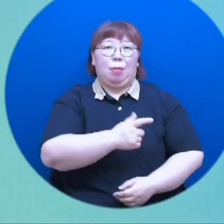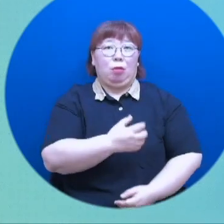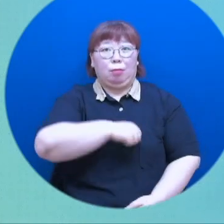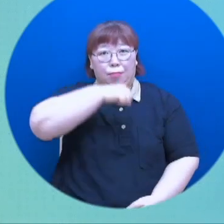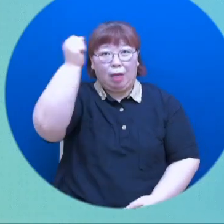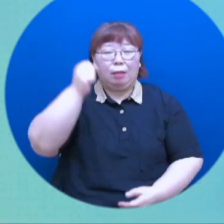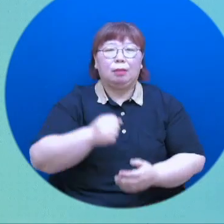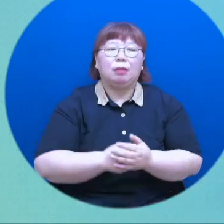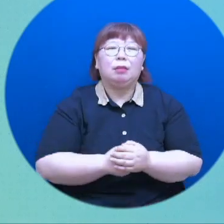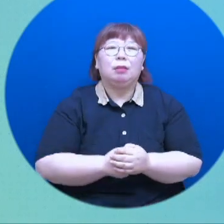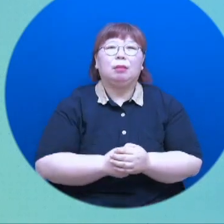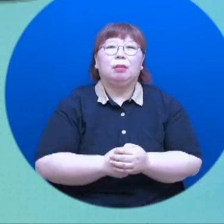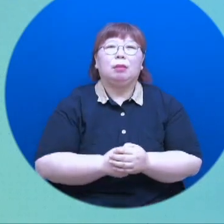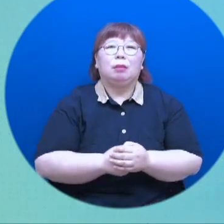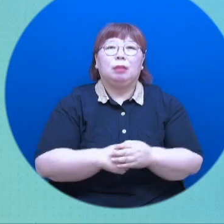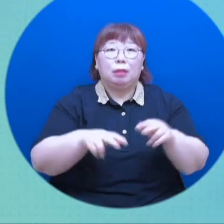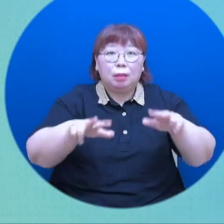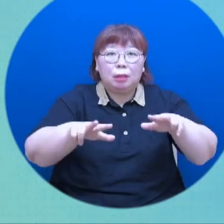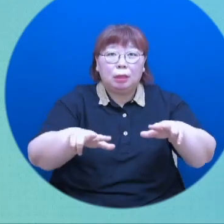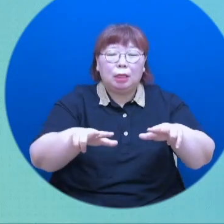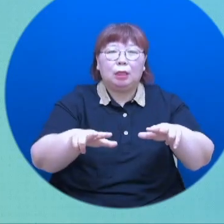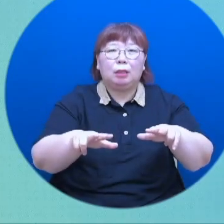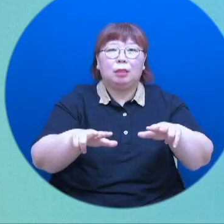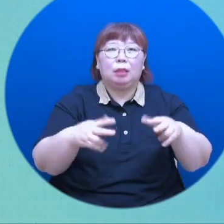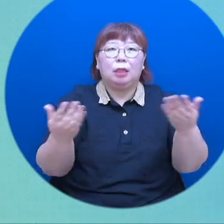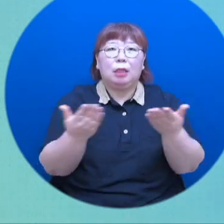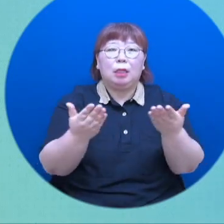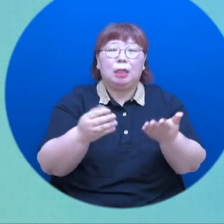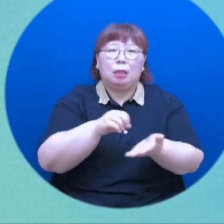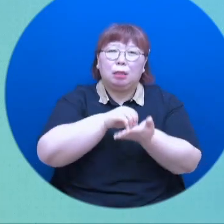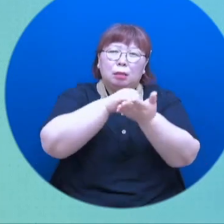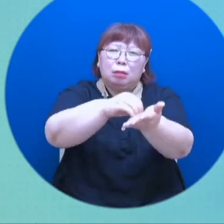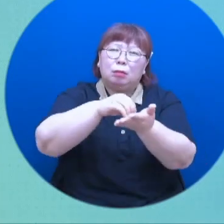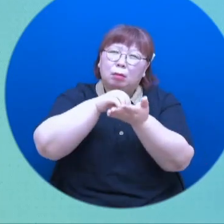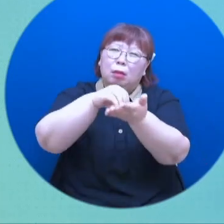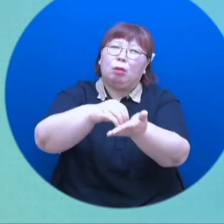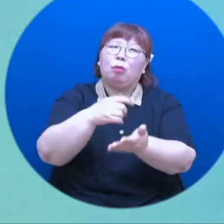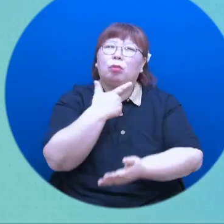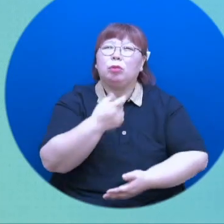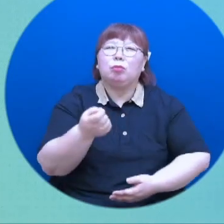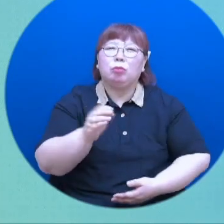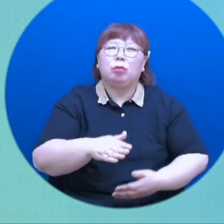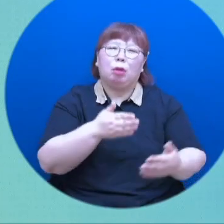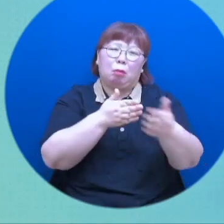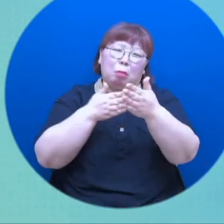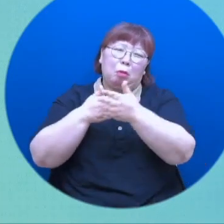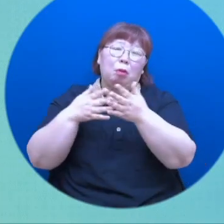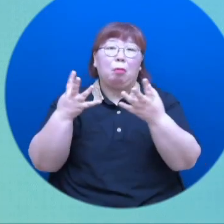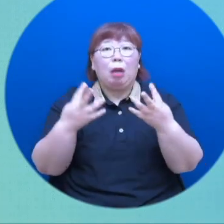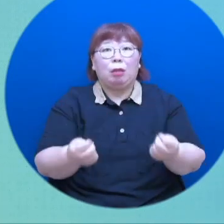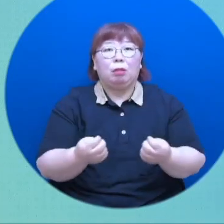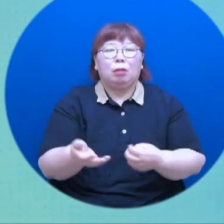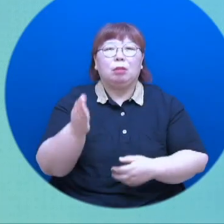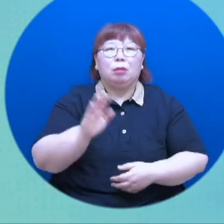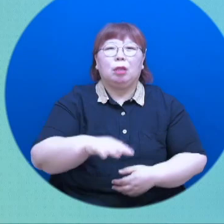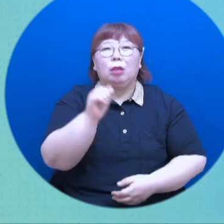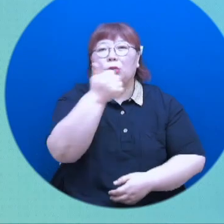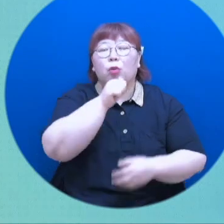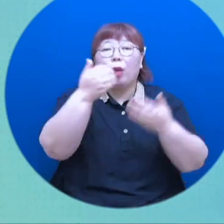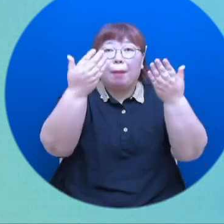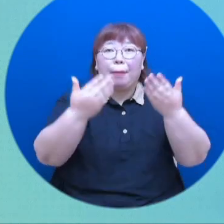땄잖아요. 이제는 기사로서 취직을 해야 하는데 어디 갈 데가 없어요. 그런데 소개받은 것이